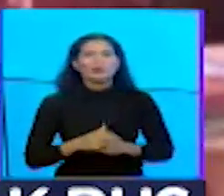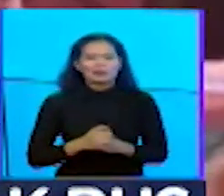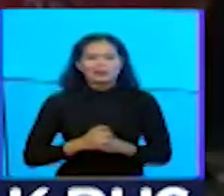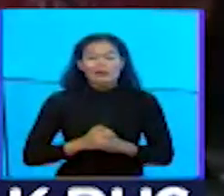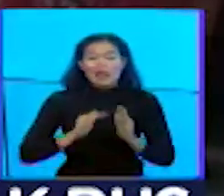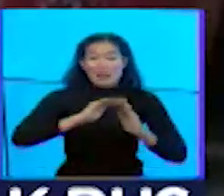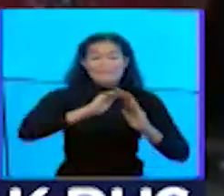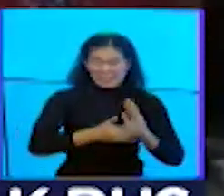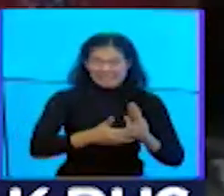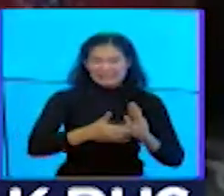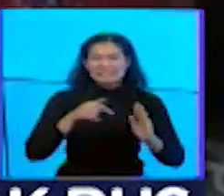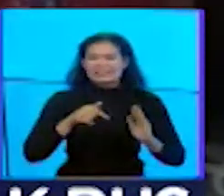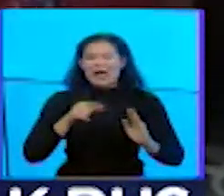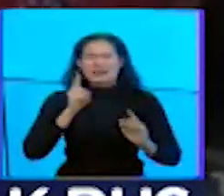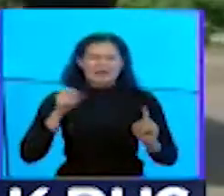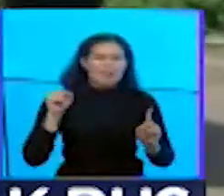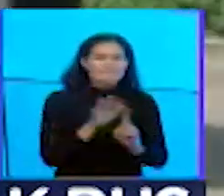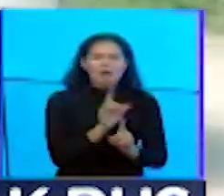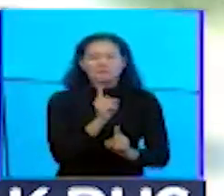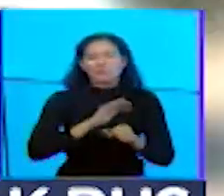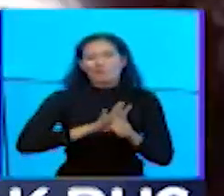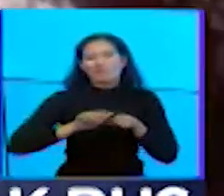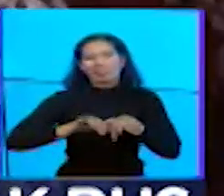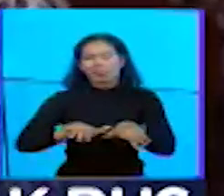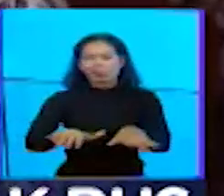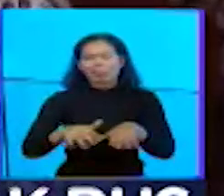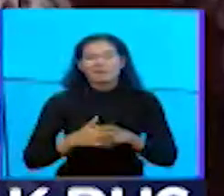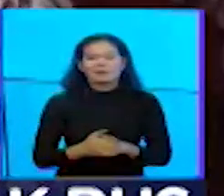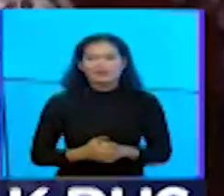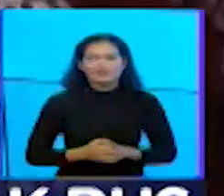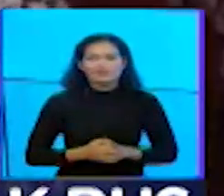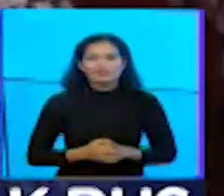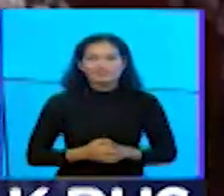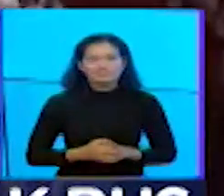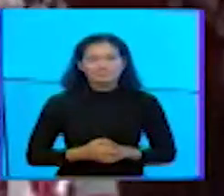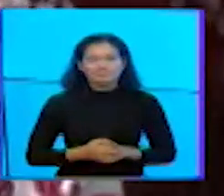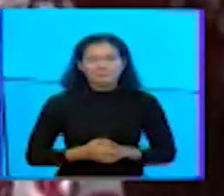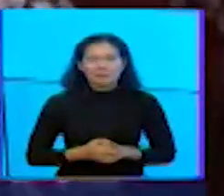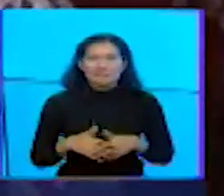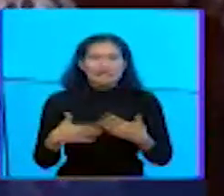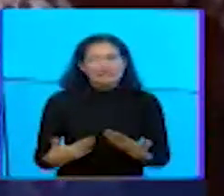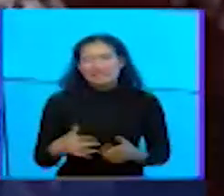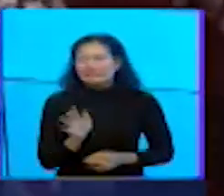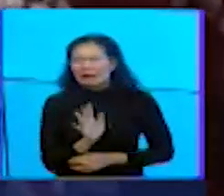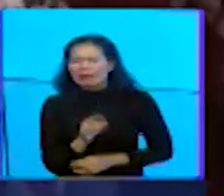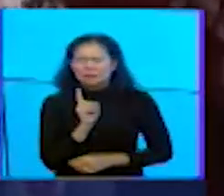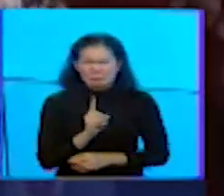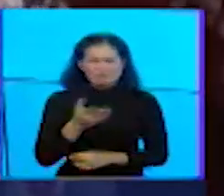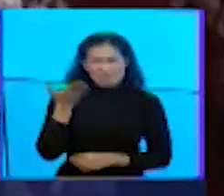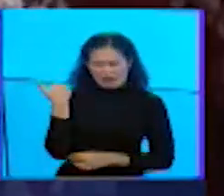Angkutan bus ini selama ini juga terdampak karena pandemi. Pengemudi mudah-mudahan enggak jangan terjadi lah, soalnya kayak